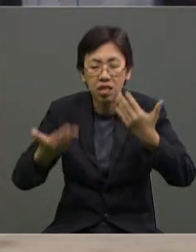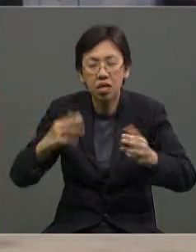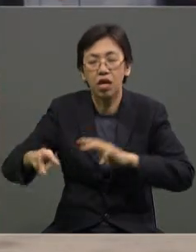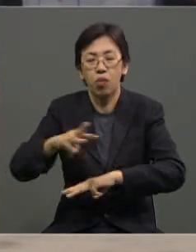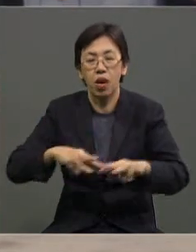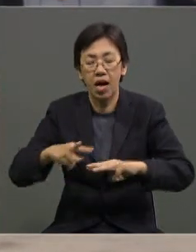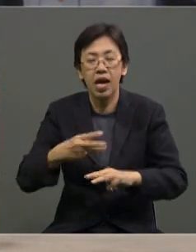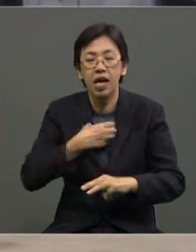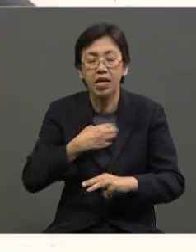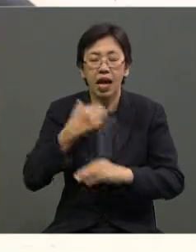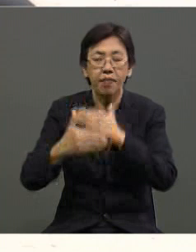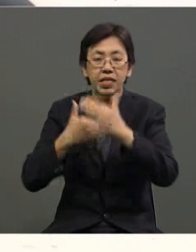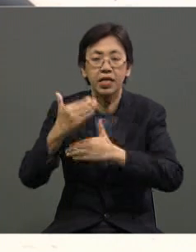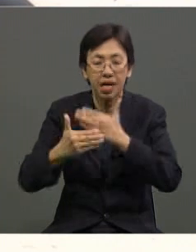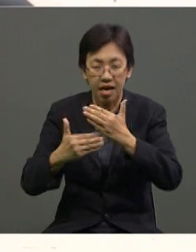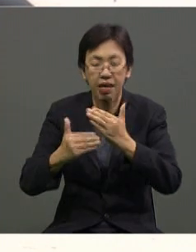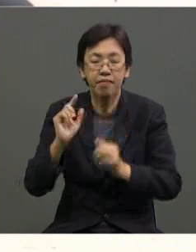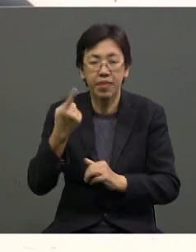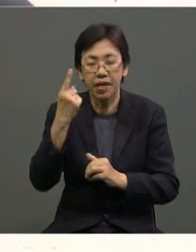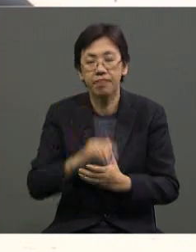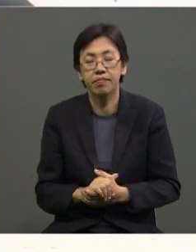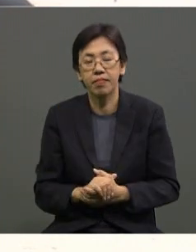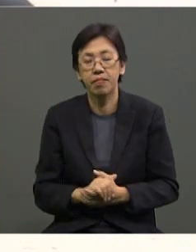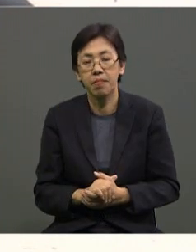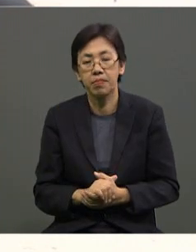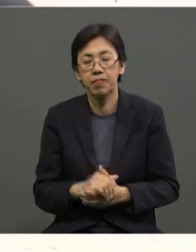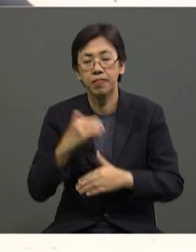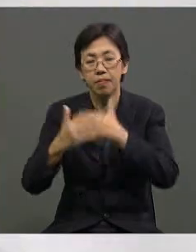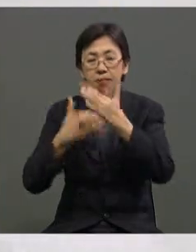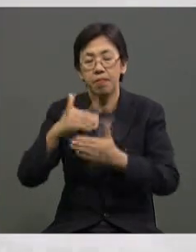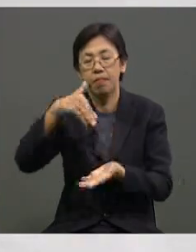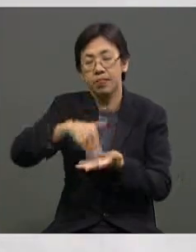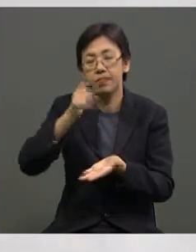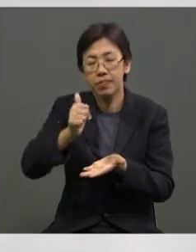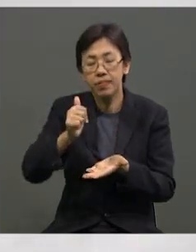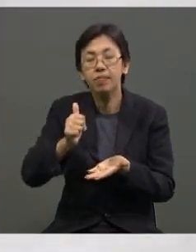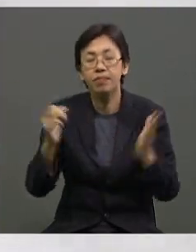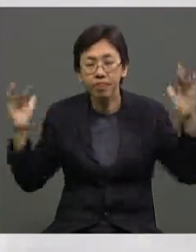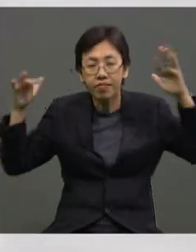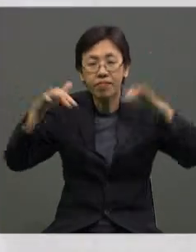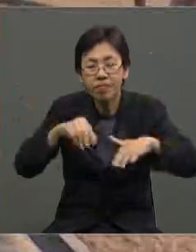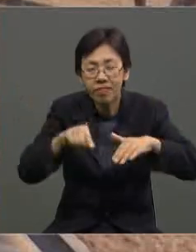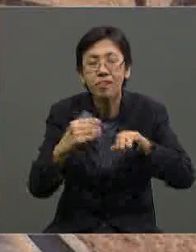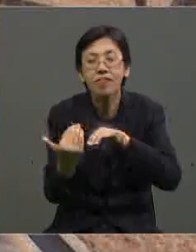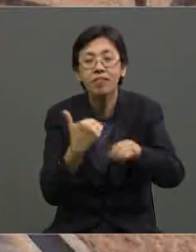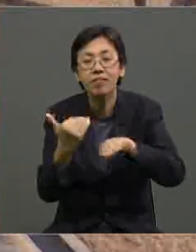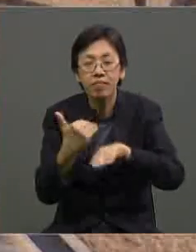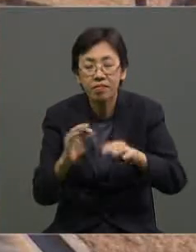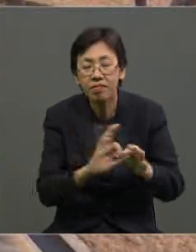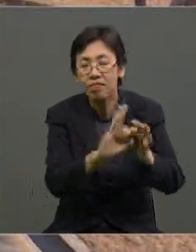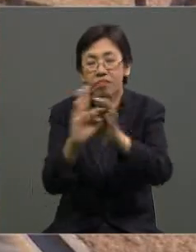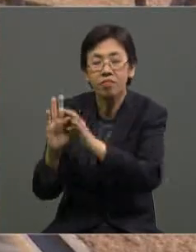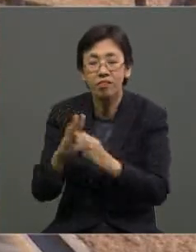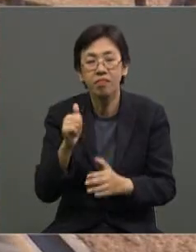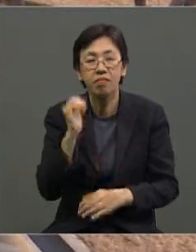ไปเพื่อเตรียมการพัฒนาเป็น transportation hub นะคะหรือว่าเป็นจุดศูนย์กลางการเดินทางจุดเชื่อมต่อการเดินทางเนี่ยนะ